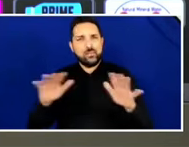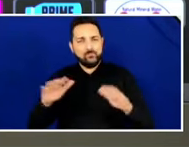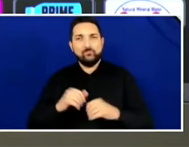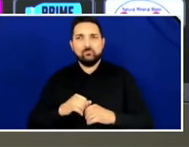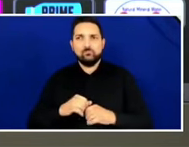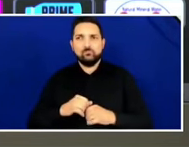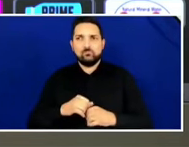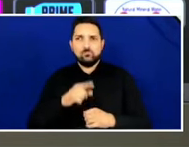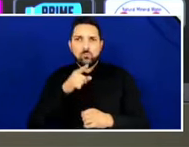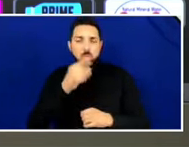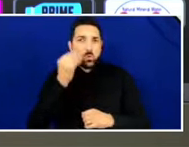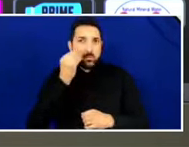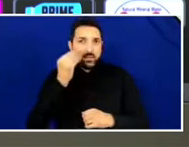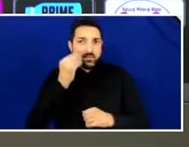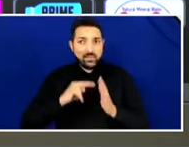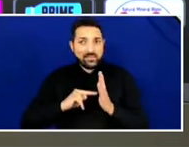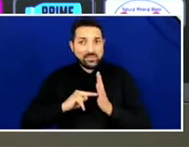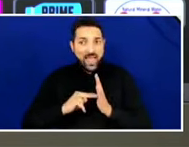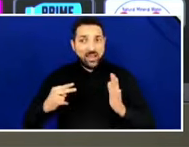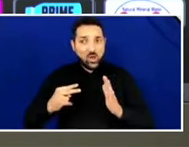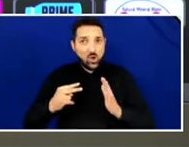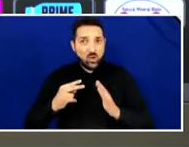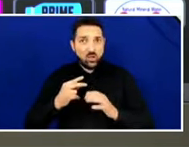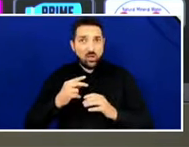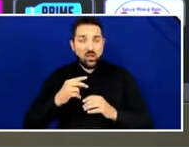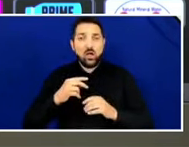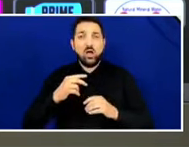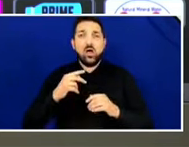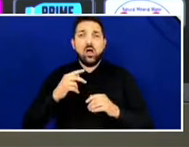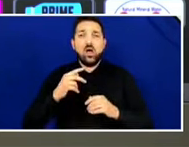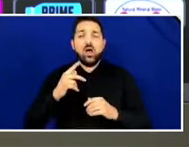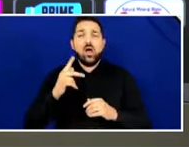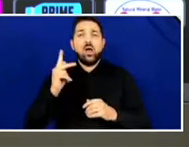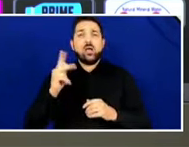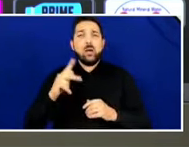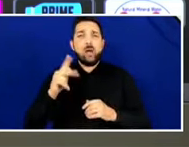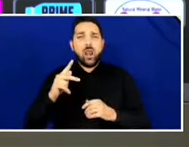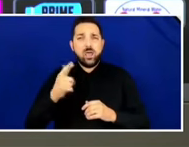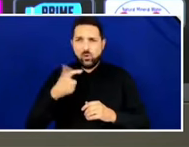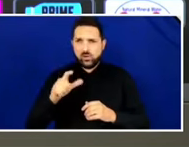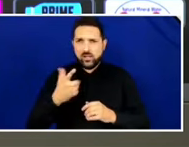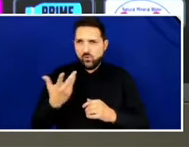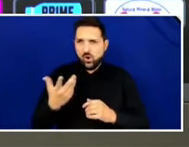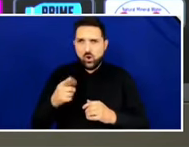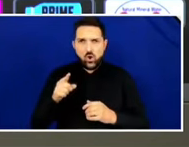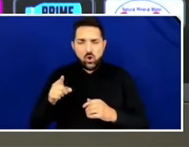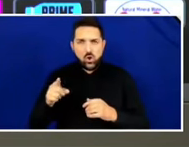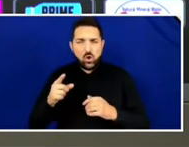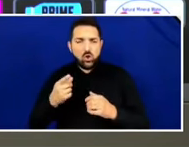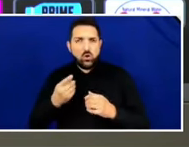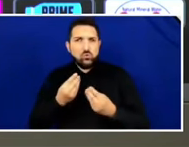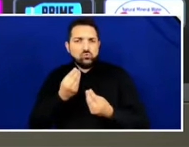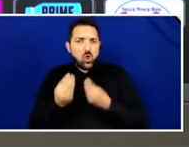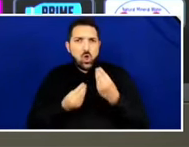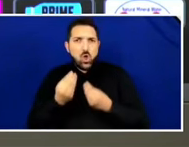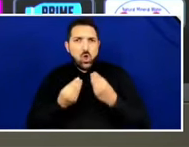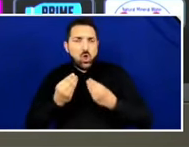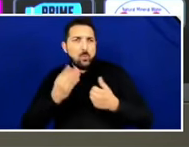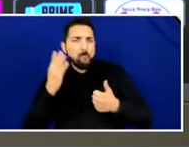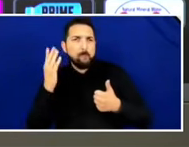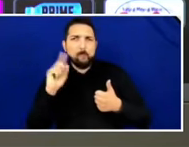di vista tecnico così importante di Cabal perché nella sfida contro l'Inter ha fatto due splendide giocate sia sul primo che sul quarto